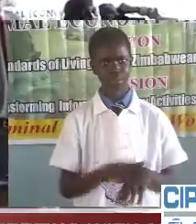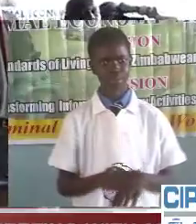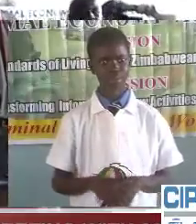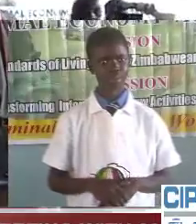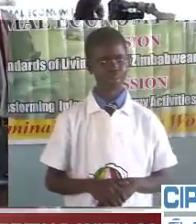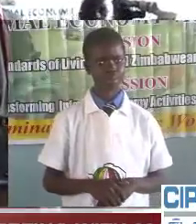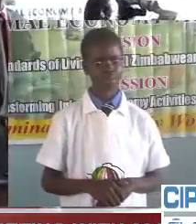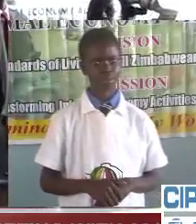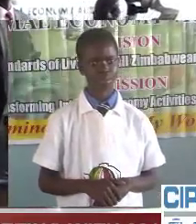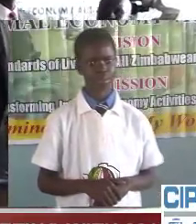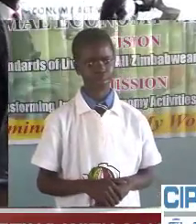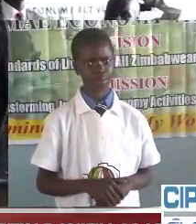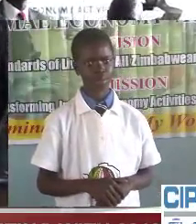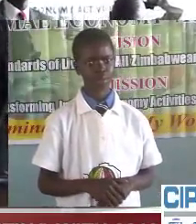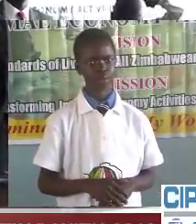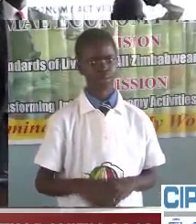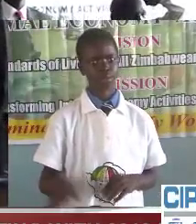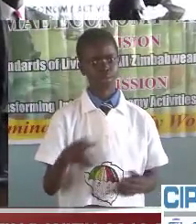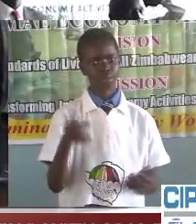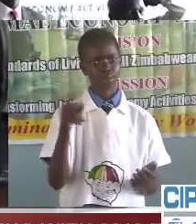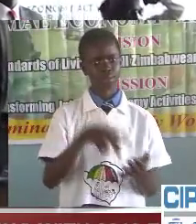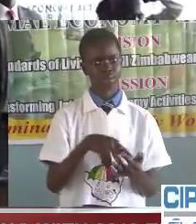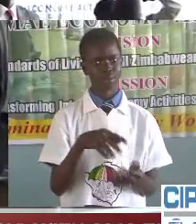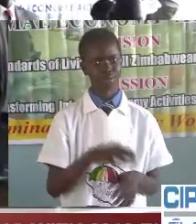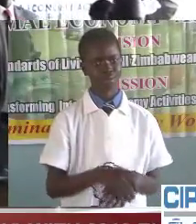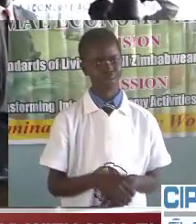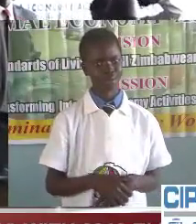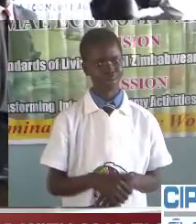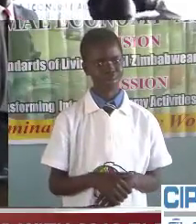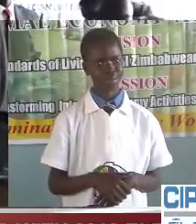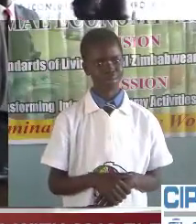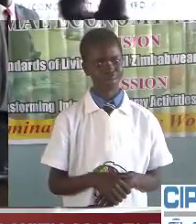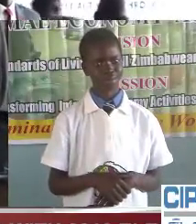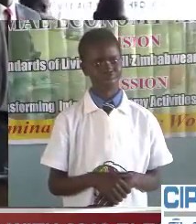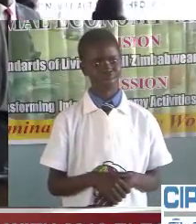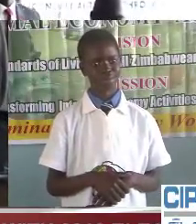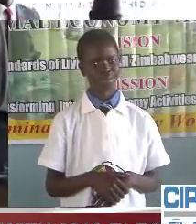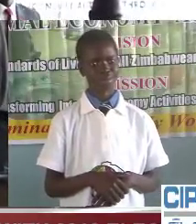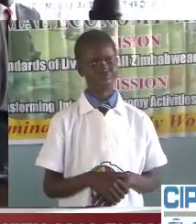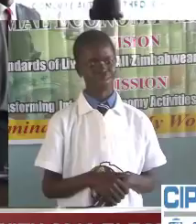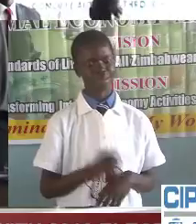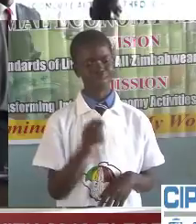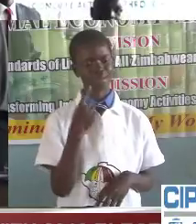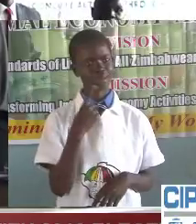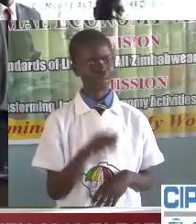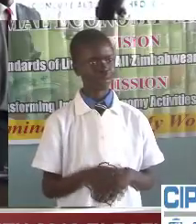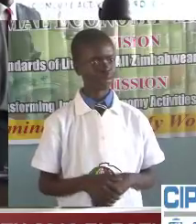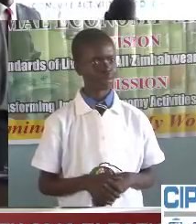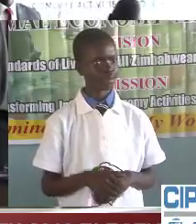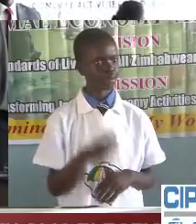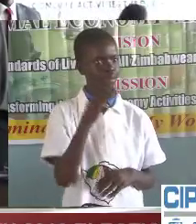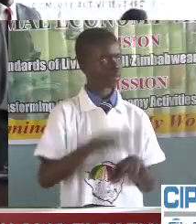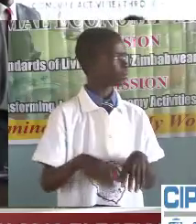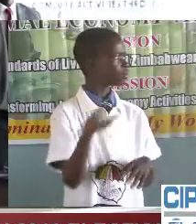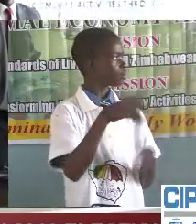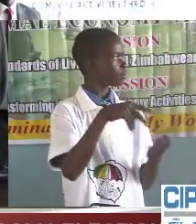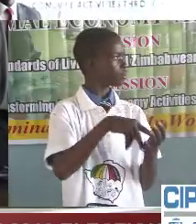semandu kotinga politicians takagara pasi